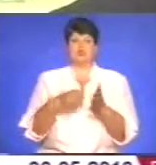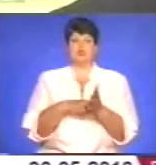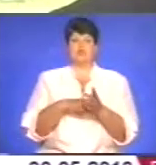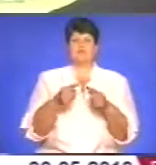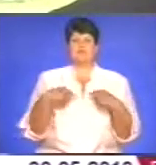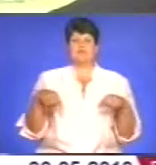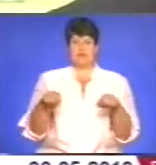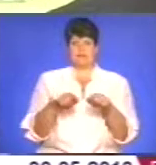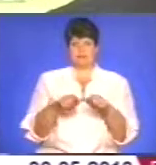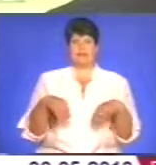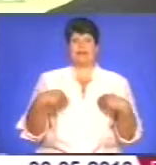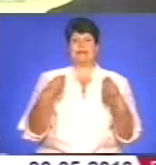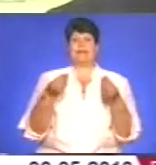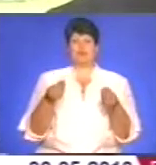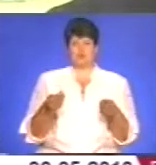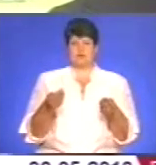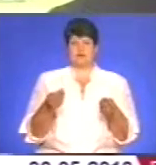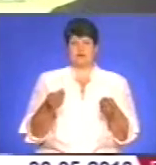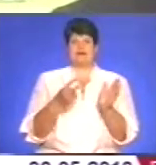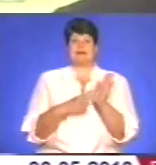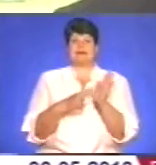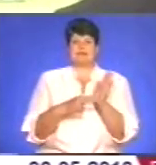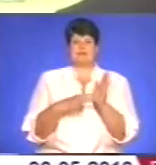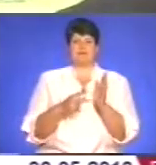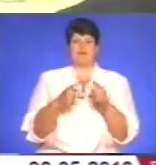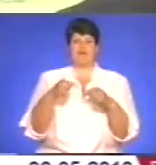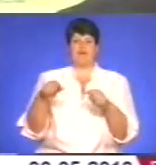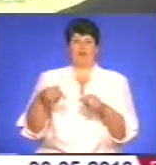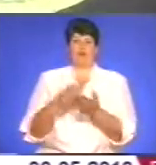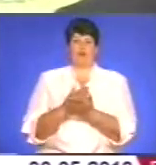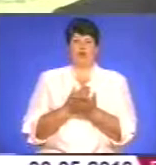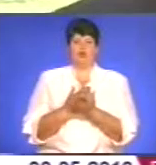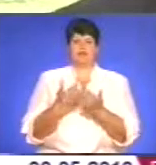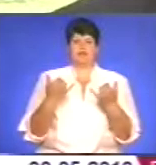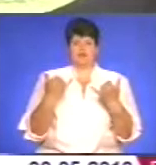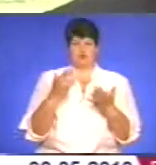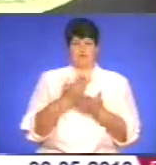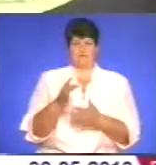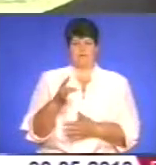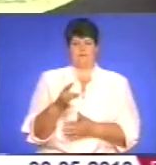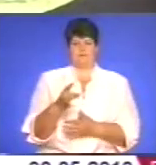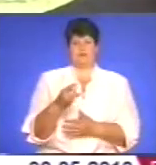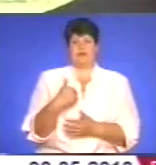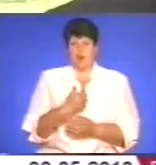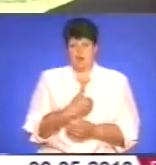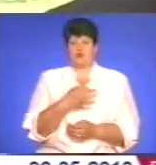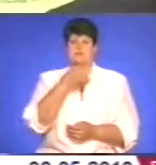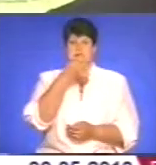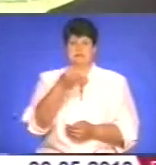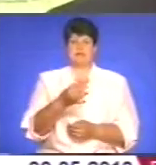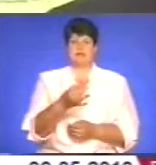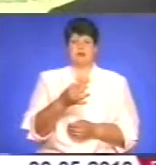відділення надаються 70 видів послуг, які в цьому сьогодні районі. Я хочу сказати,